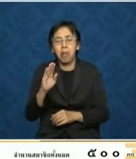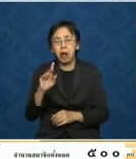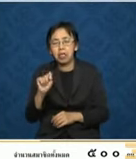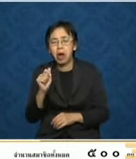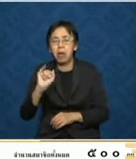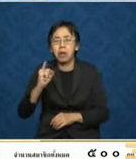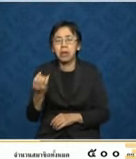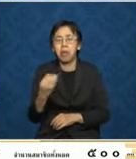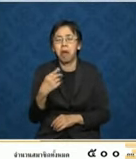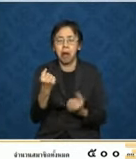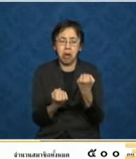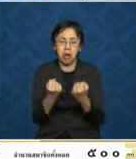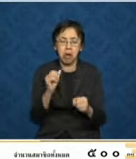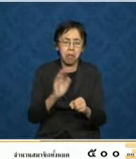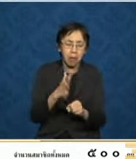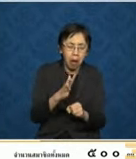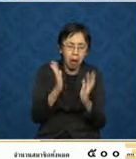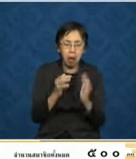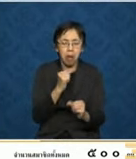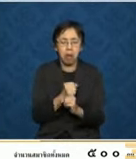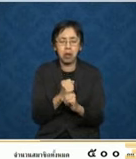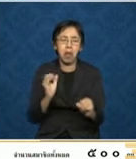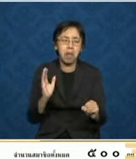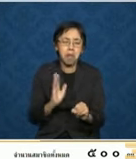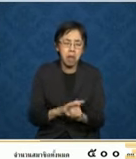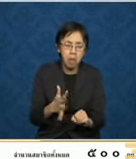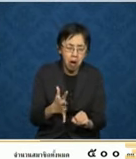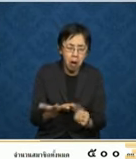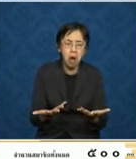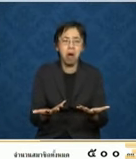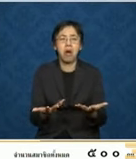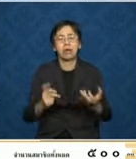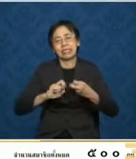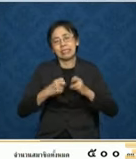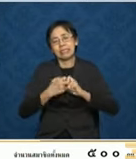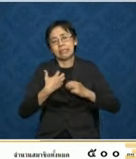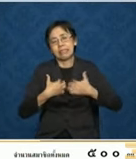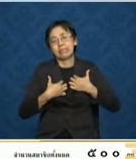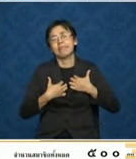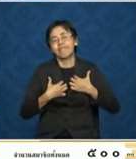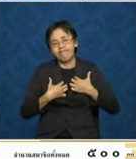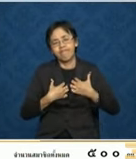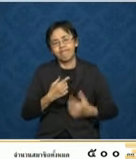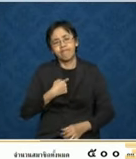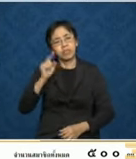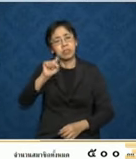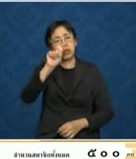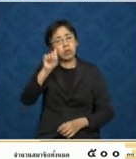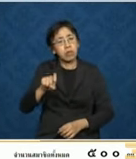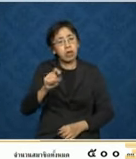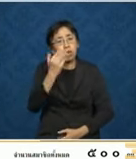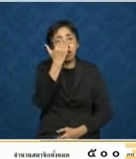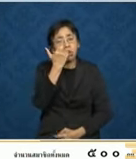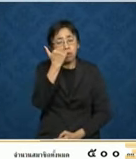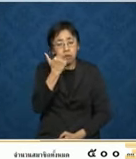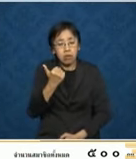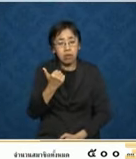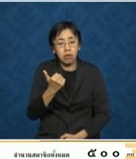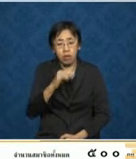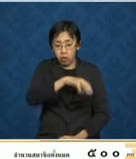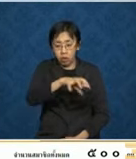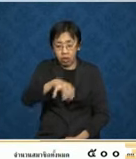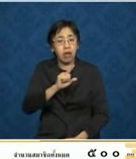ไม่พอจำนวนคนที่จะมาจัดเก็บขยะก็ไม่เพียงพอค่ะดิฉันก็สงสัยว่าทำไมหน่วยงานที่เกี่ยวข้องโด